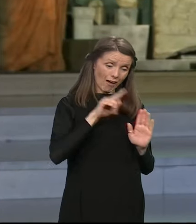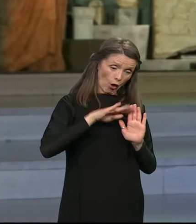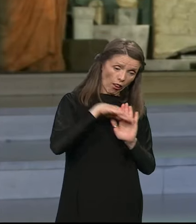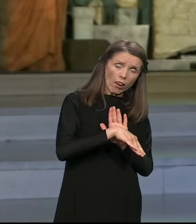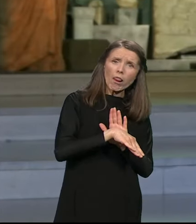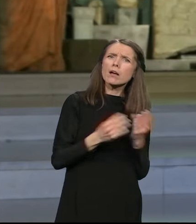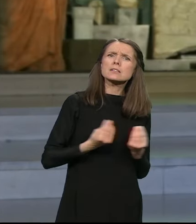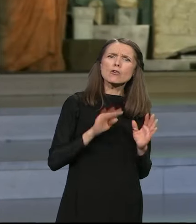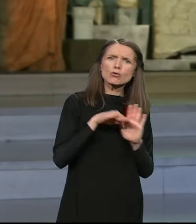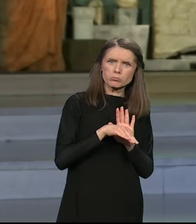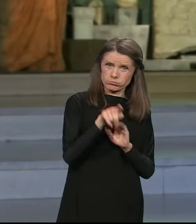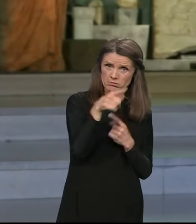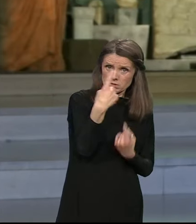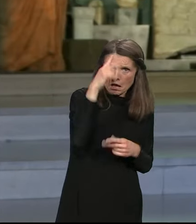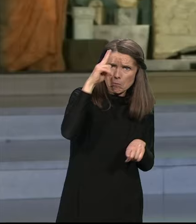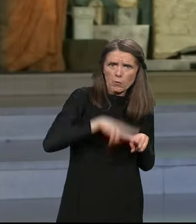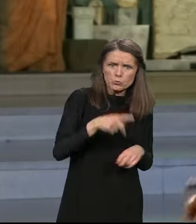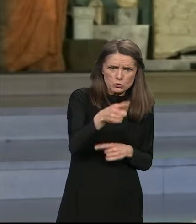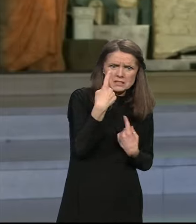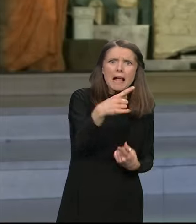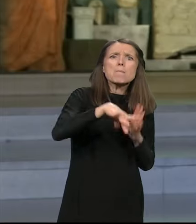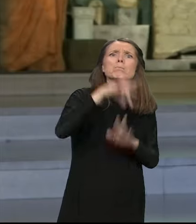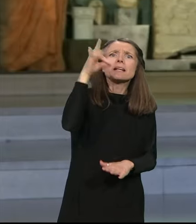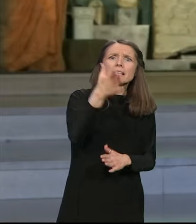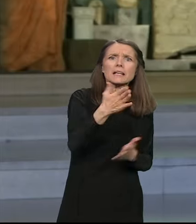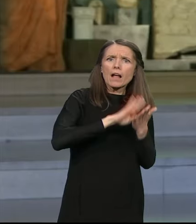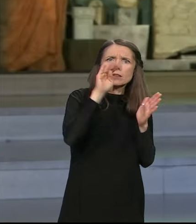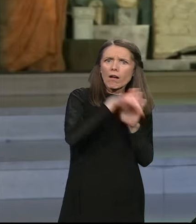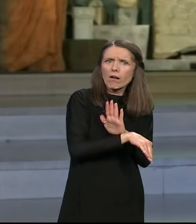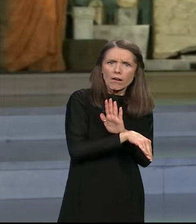opredelio. Da toneš, da budeš bezvoljan, da ideš u depresiju, da si